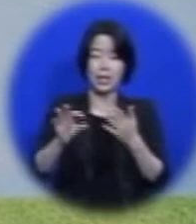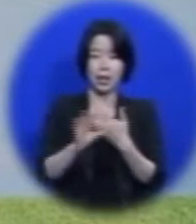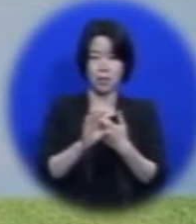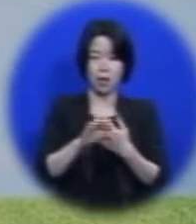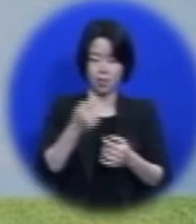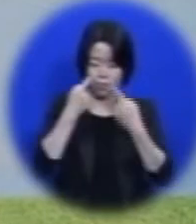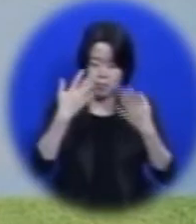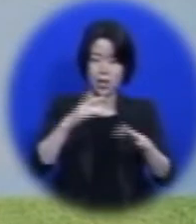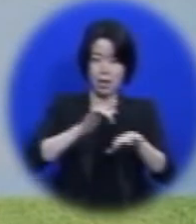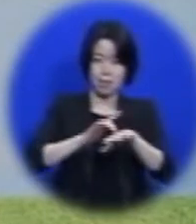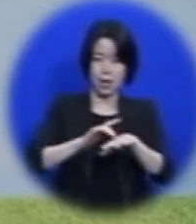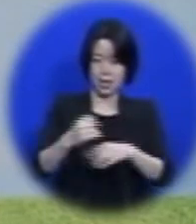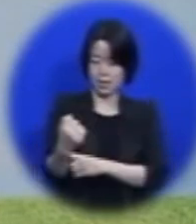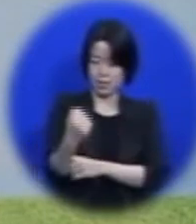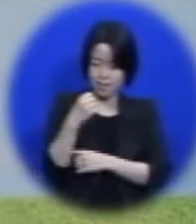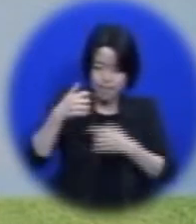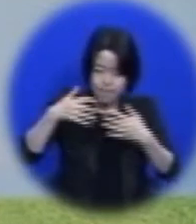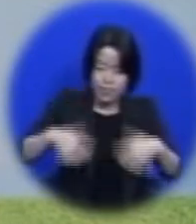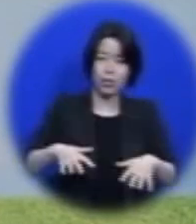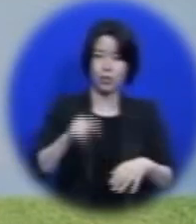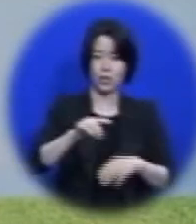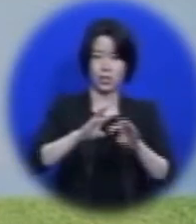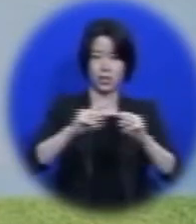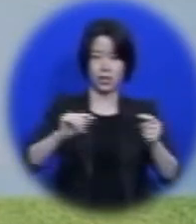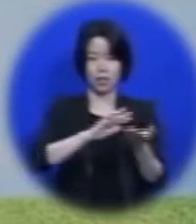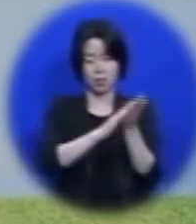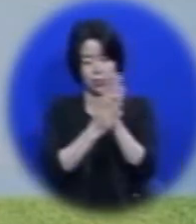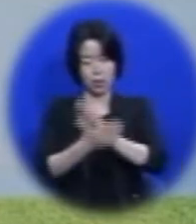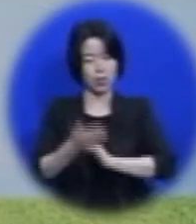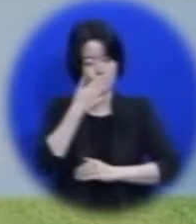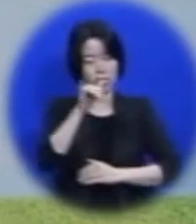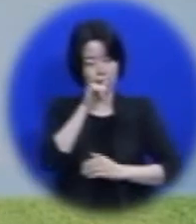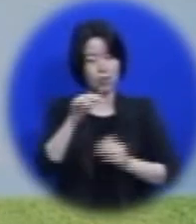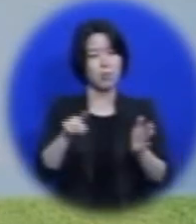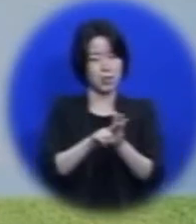힘을 잃고 반드시 이 땅이 변화될 거라고 믿습니다.